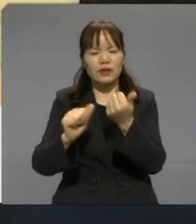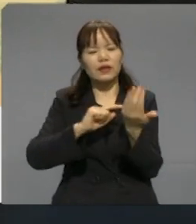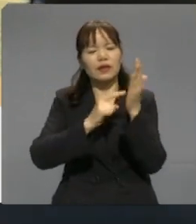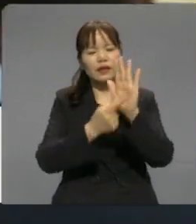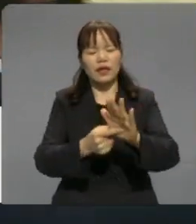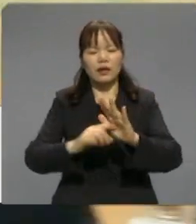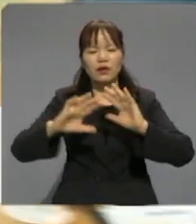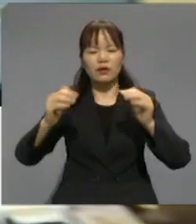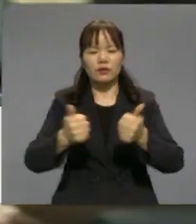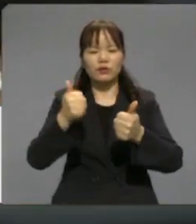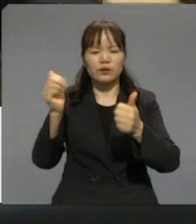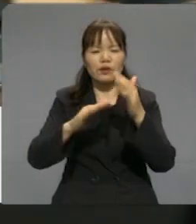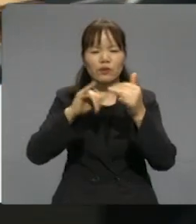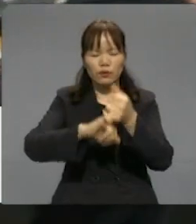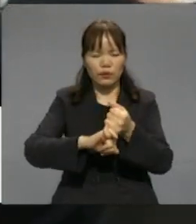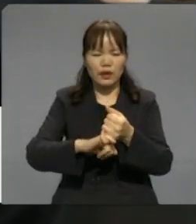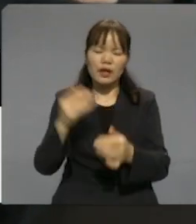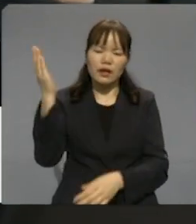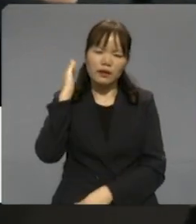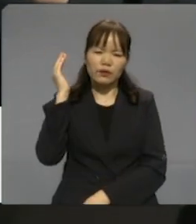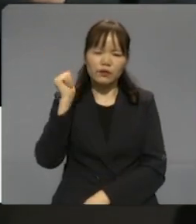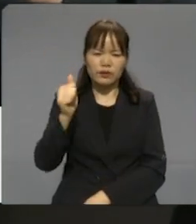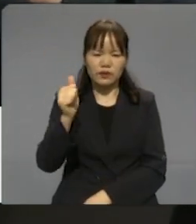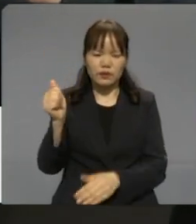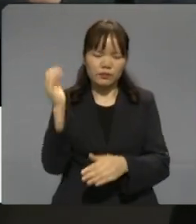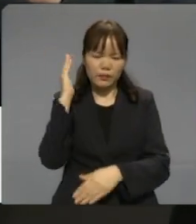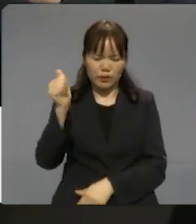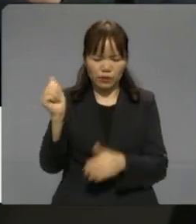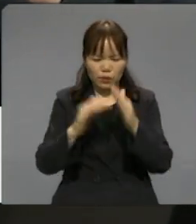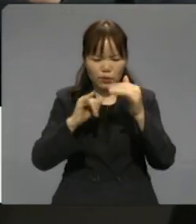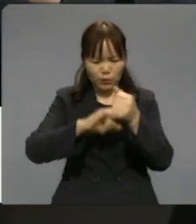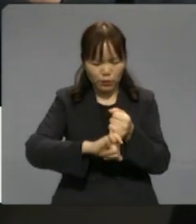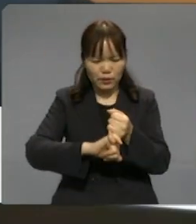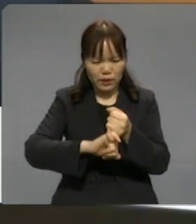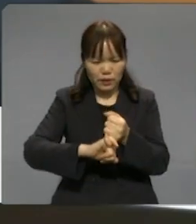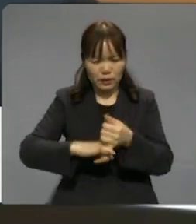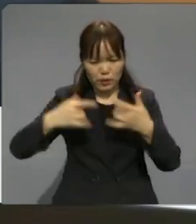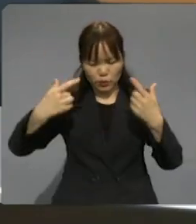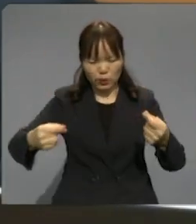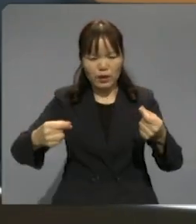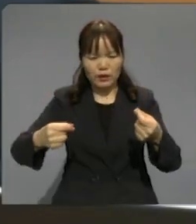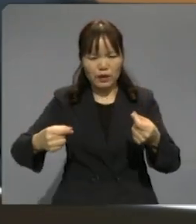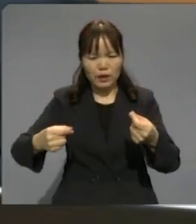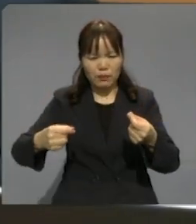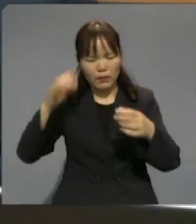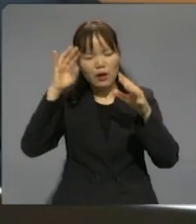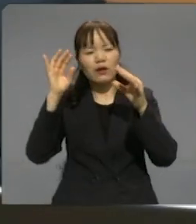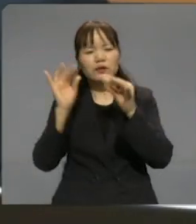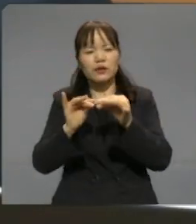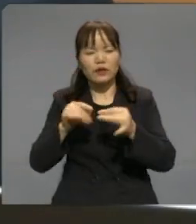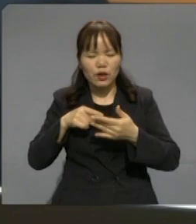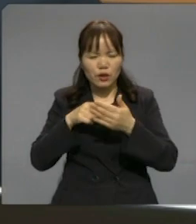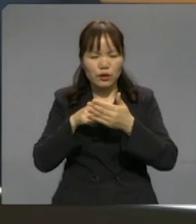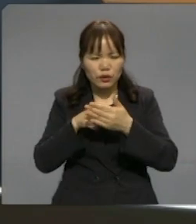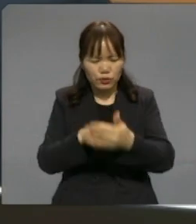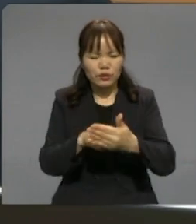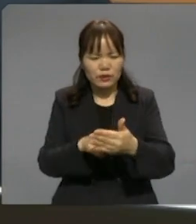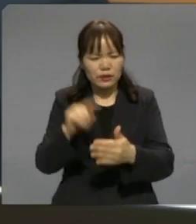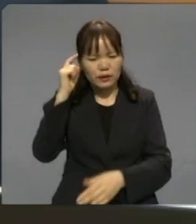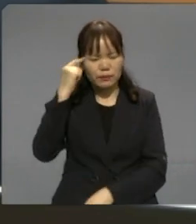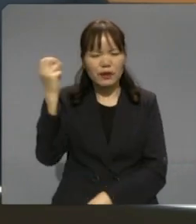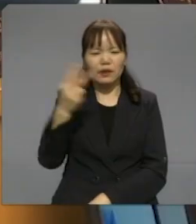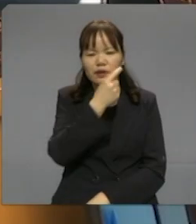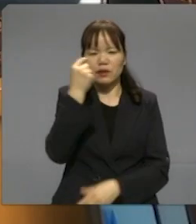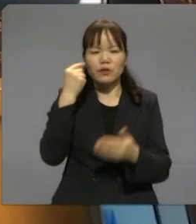공약입니다. 앞서 대통령실은 대통령 공약 사항이라며 호응했는데 추진 의지를 거듭 확인한 것으로